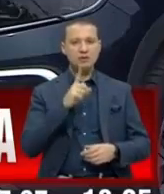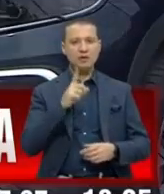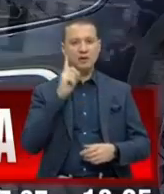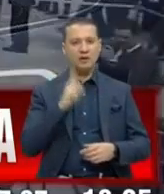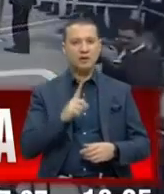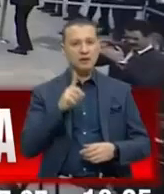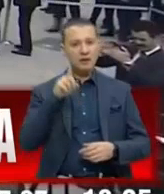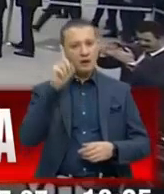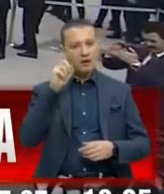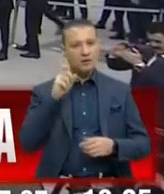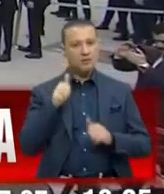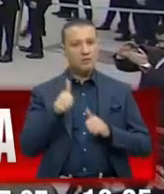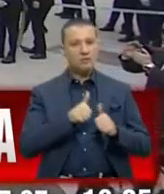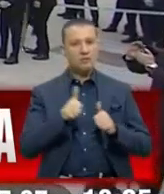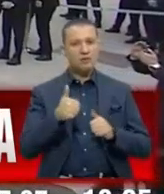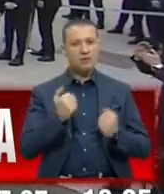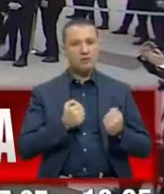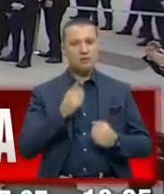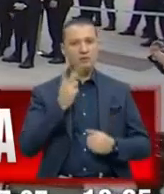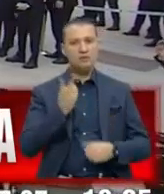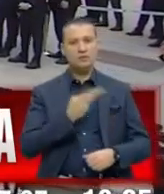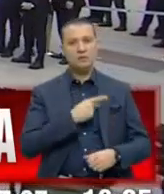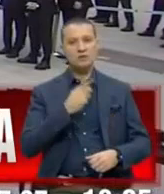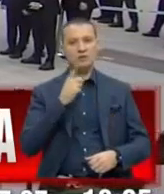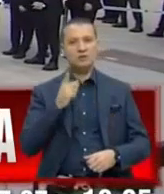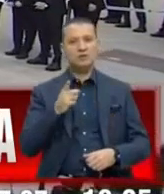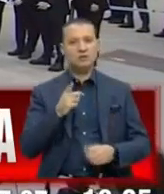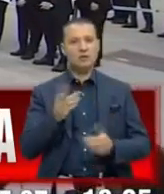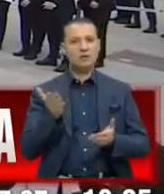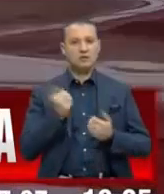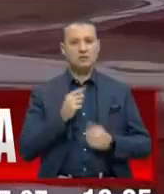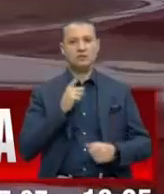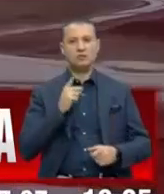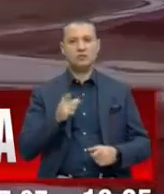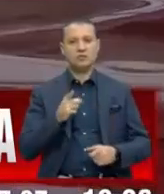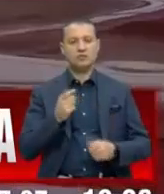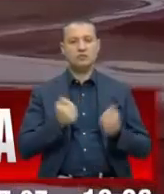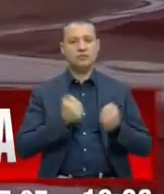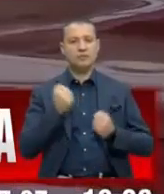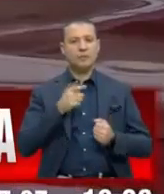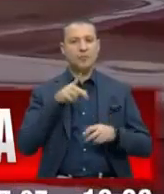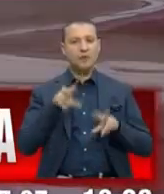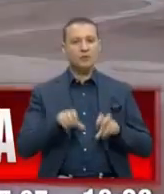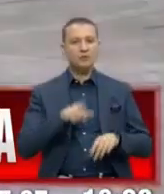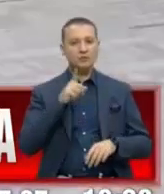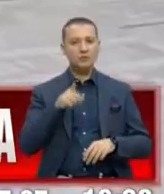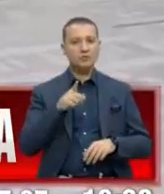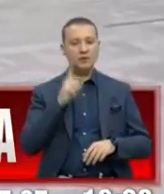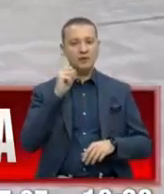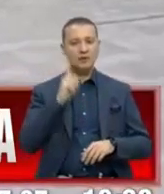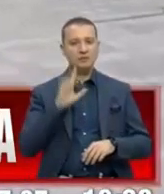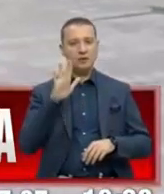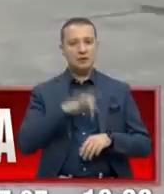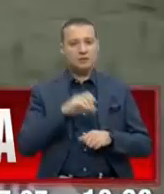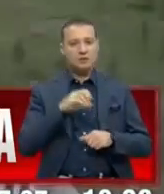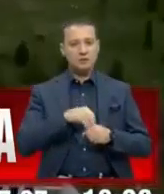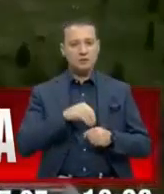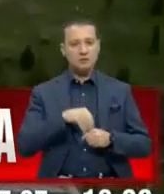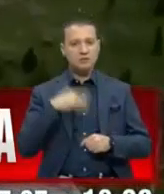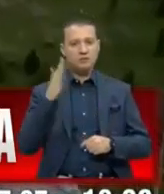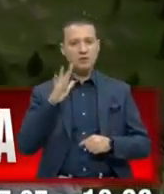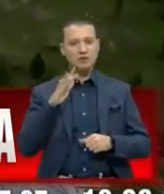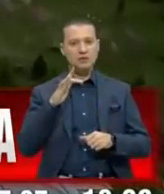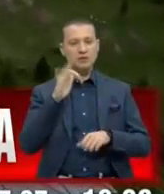ilk akıllı cihazı biz teslim alıyoruz. Direksiyonun başına geçti. Önce Beştepe içinde, ardından